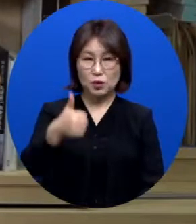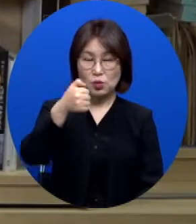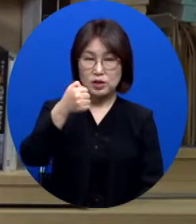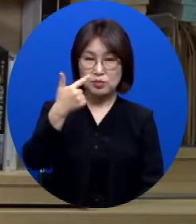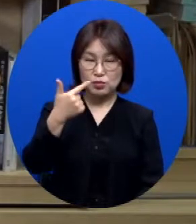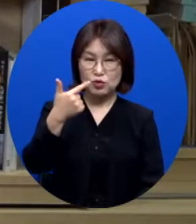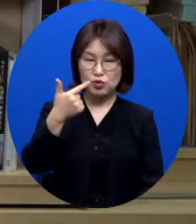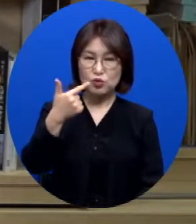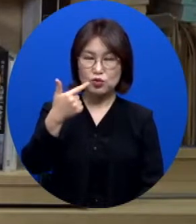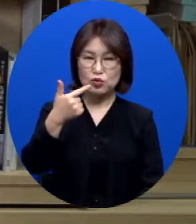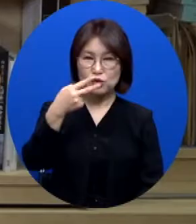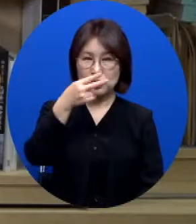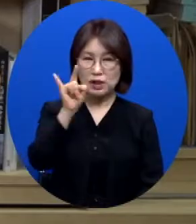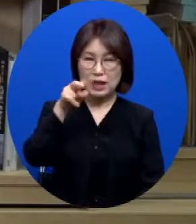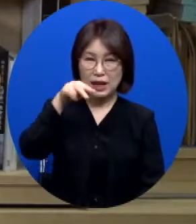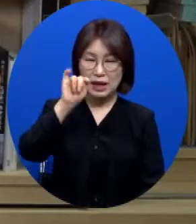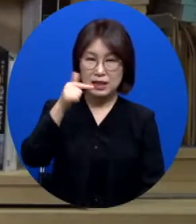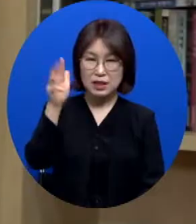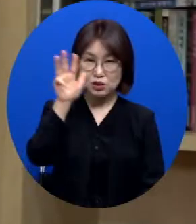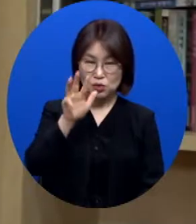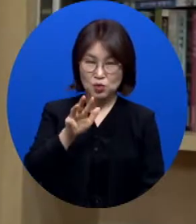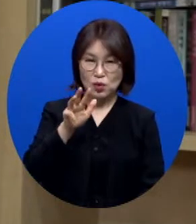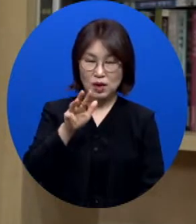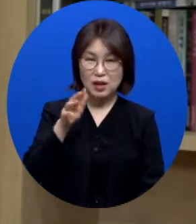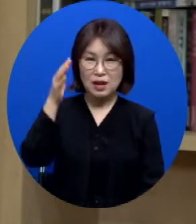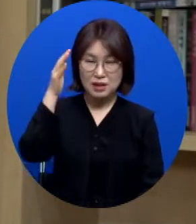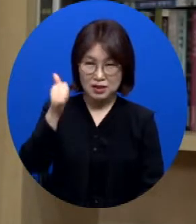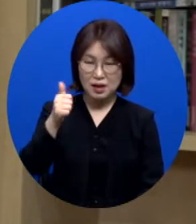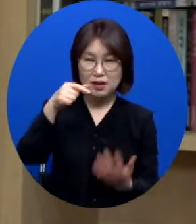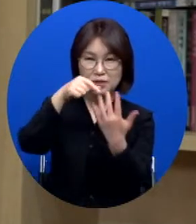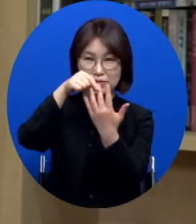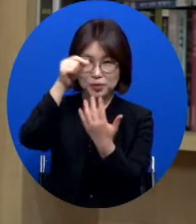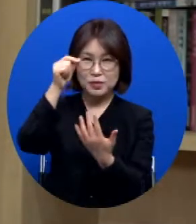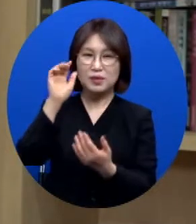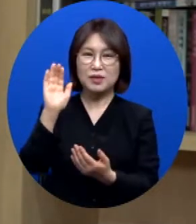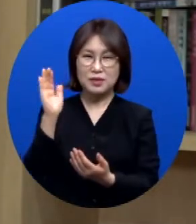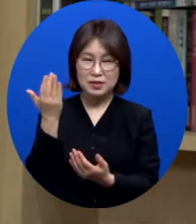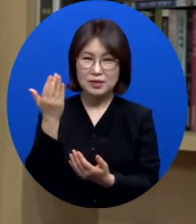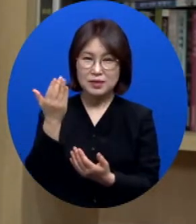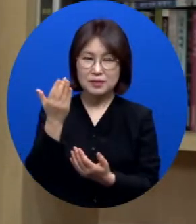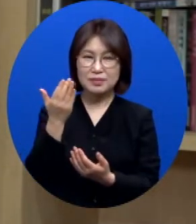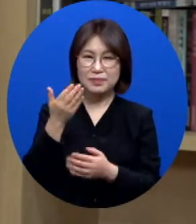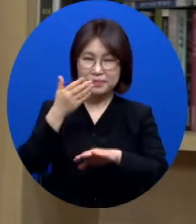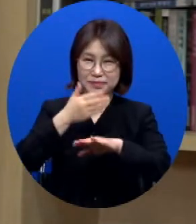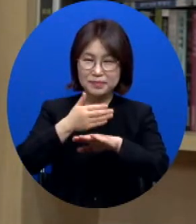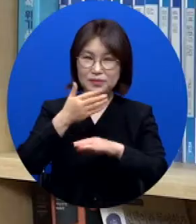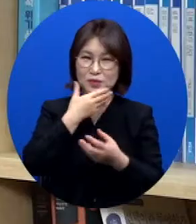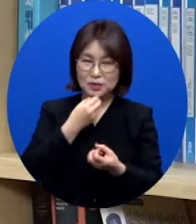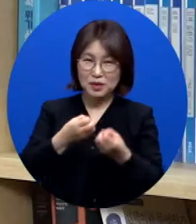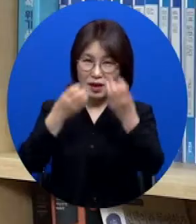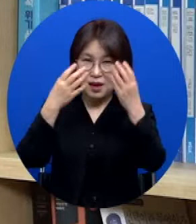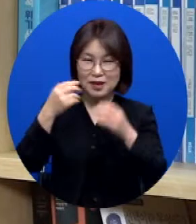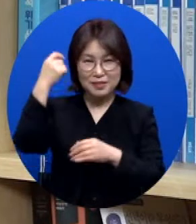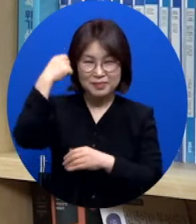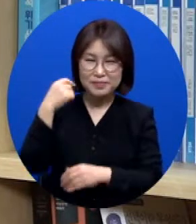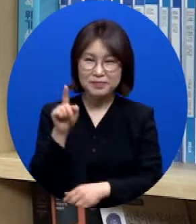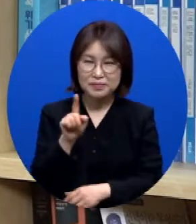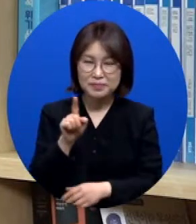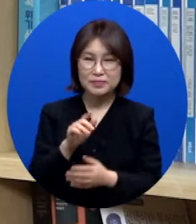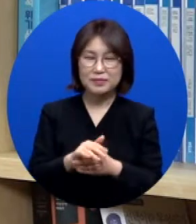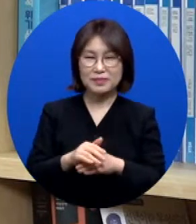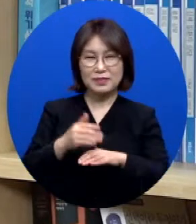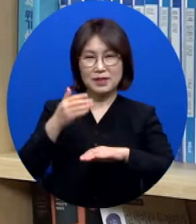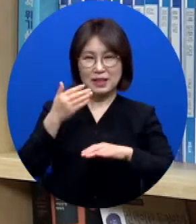제56회기 대한예수교 장로회 대신총회 신임 총회장으로 선출되셨습니다. 먼저 소감부터 한 말씀해 주시죠. 기쁘고